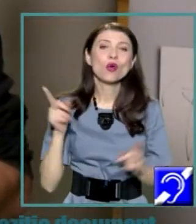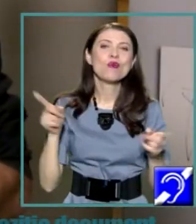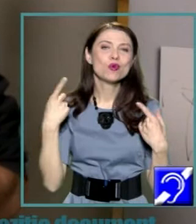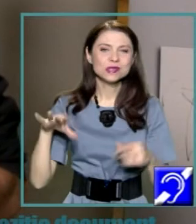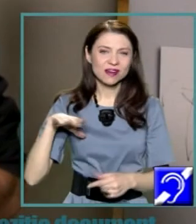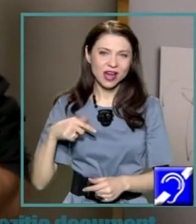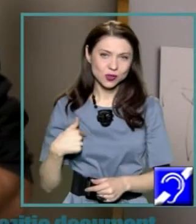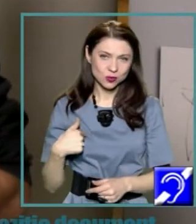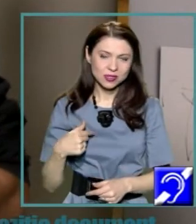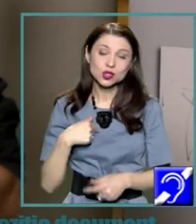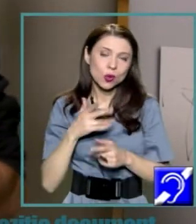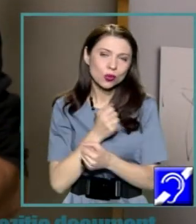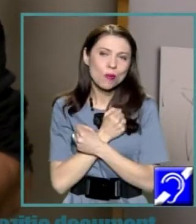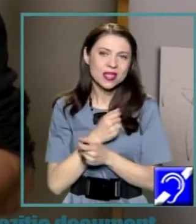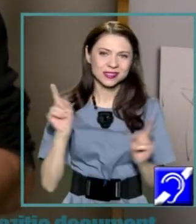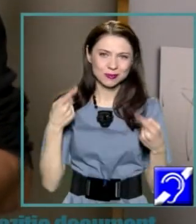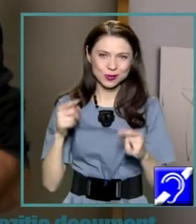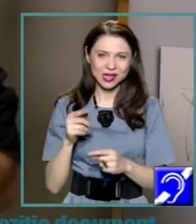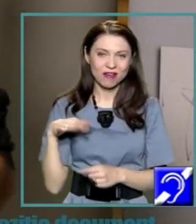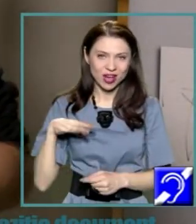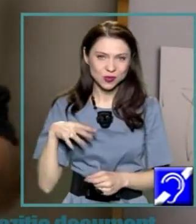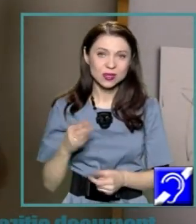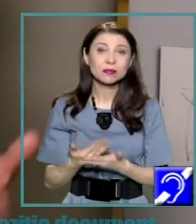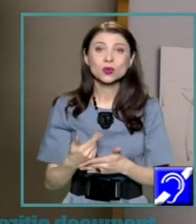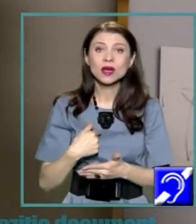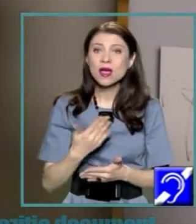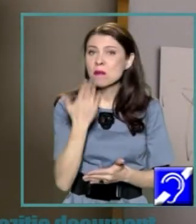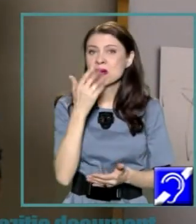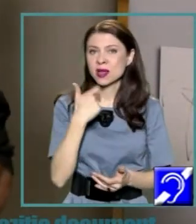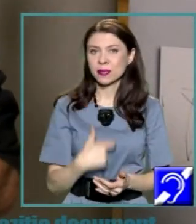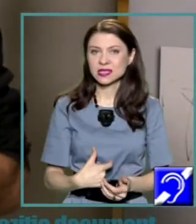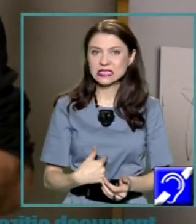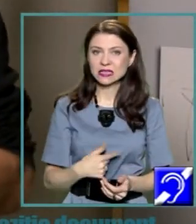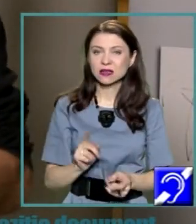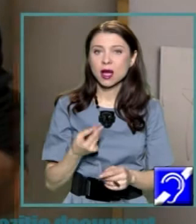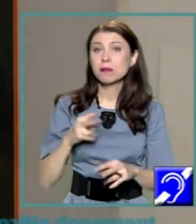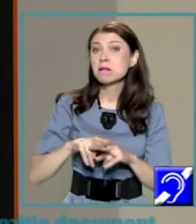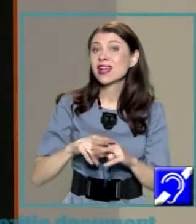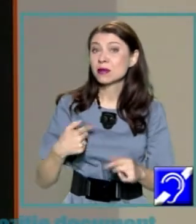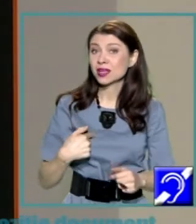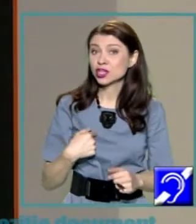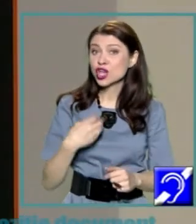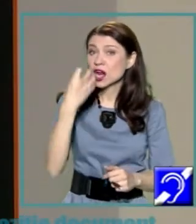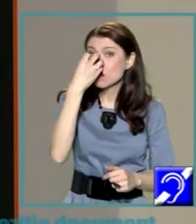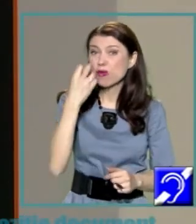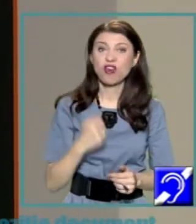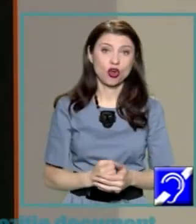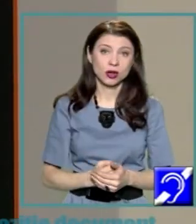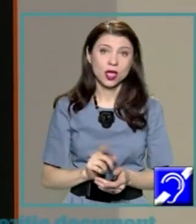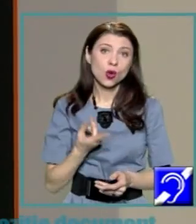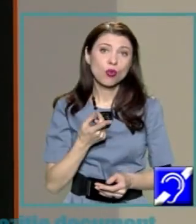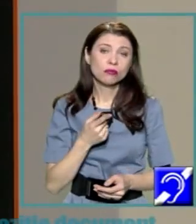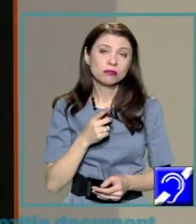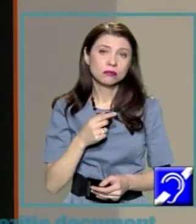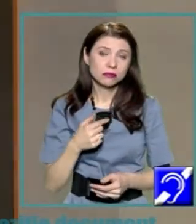franțuzească, și o iubesc foarte tare. Pentru că mă reprezintă ca matematician Claude,